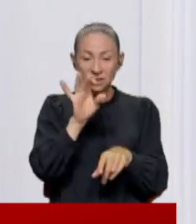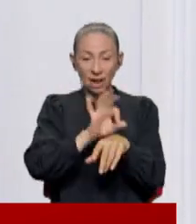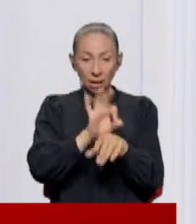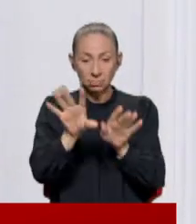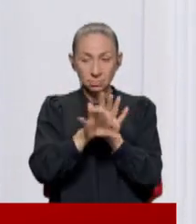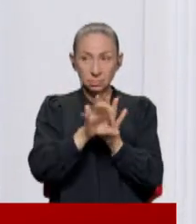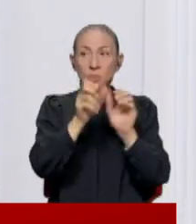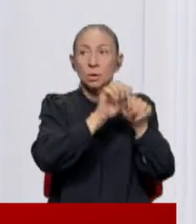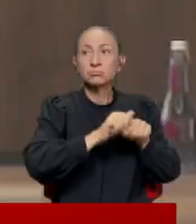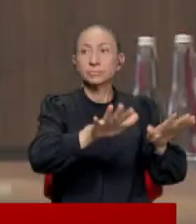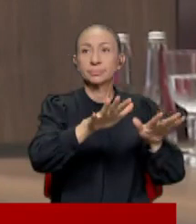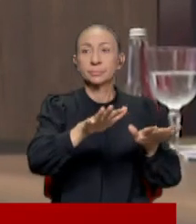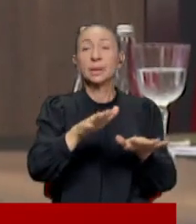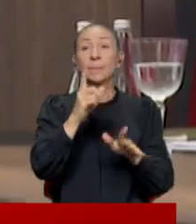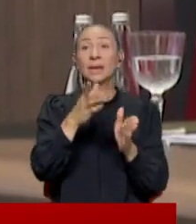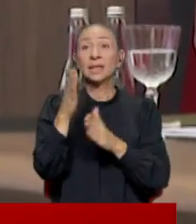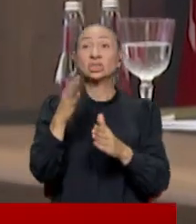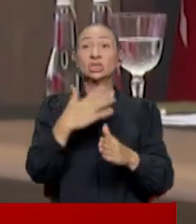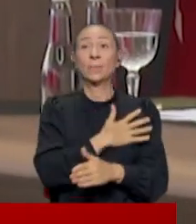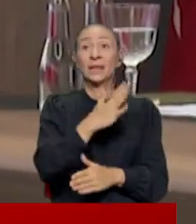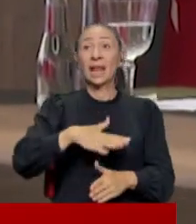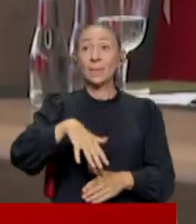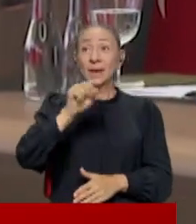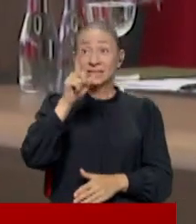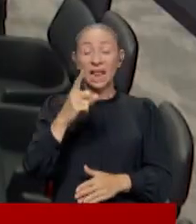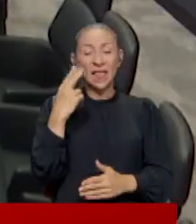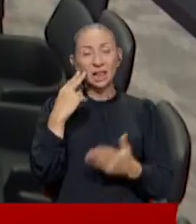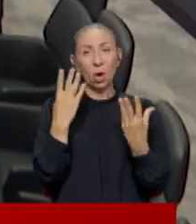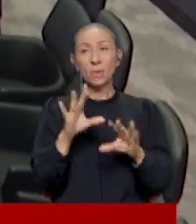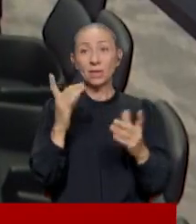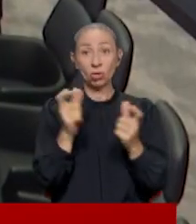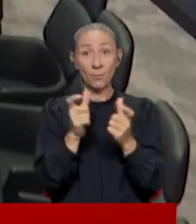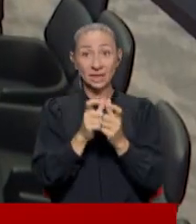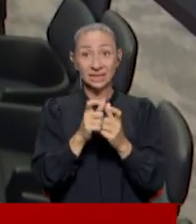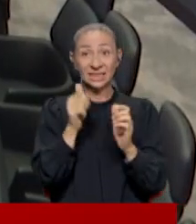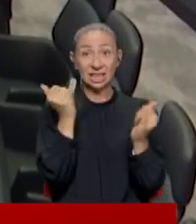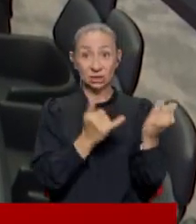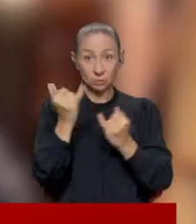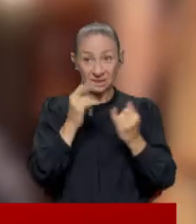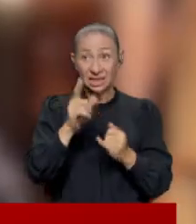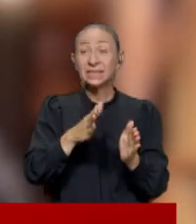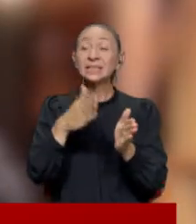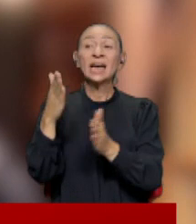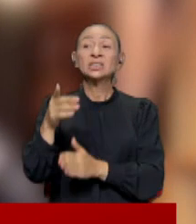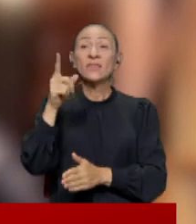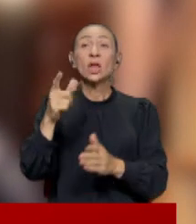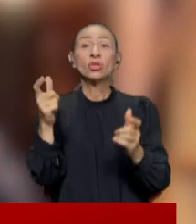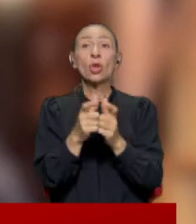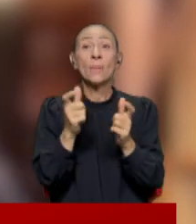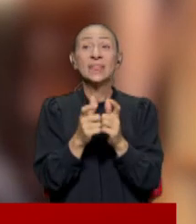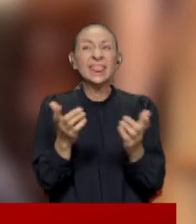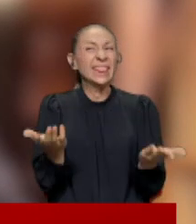alabildiği kaydı da yayınlamış gördüğüm kadarıyla. Bir yanda CHP Genel Merkezi'nin etik olmayan dediği toplantının tartışması, diğer tarafta